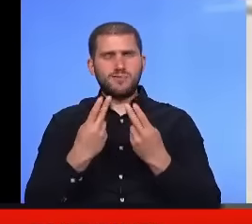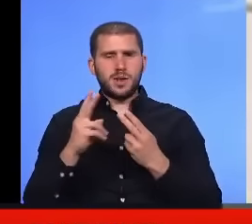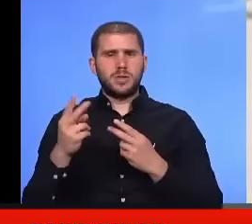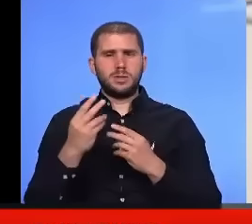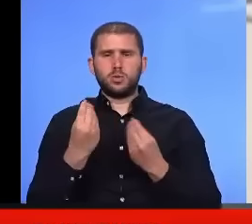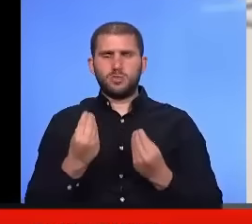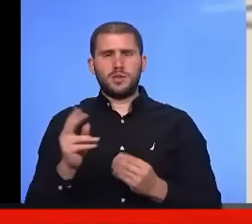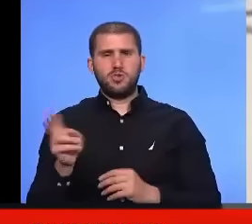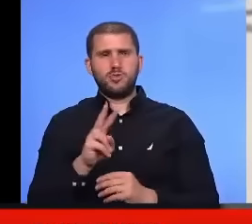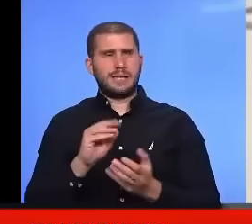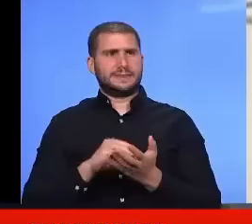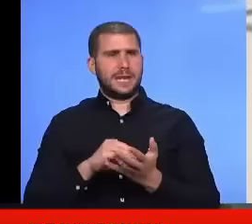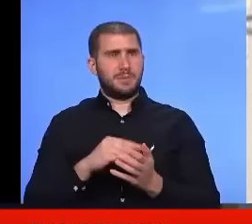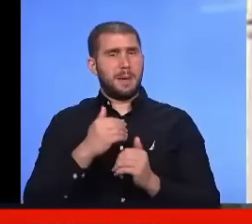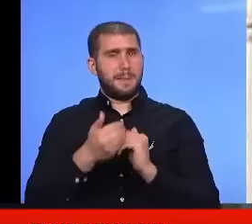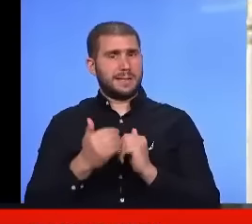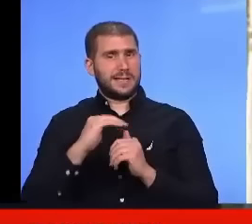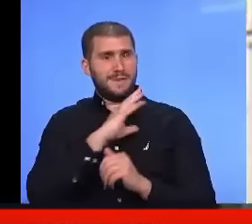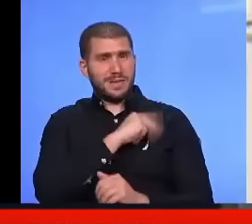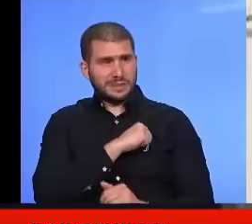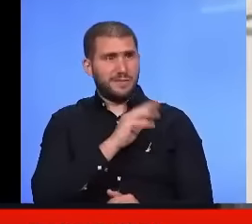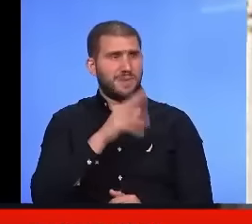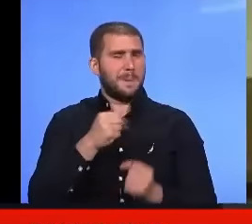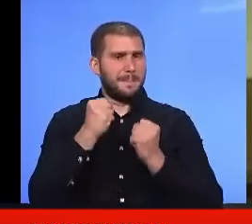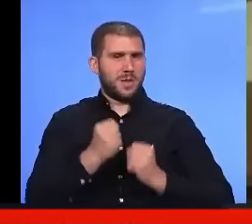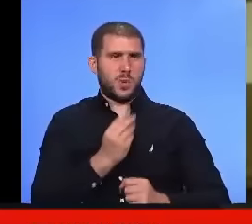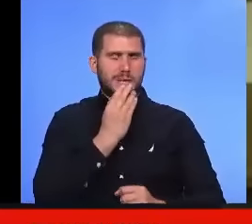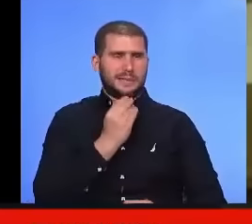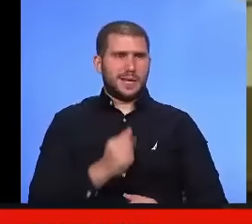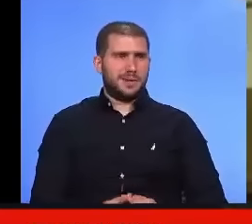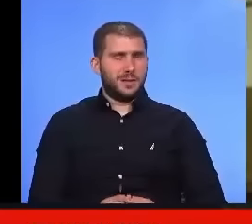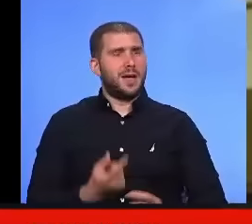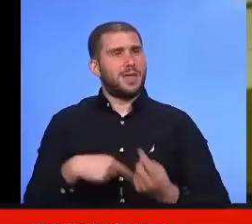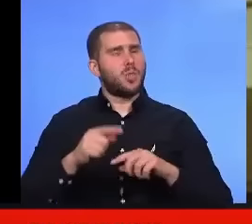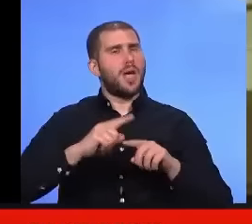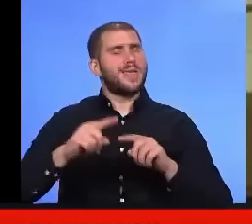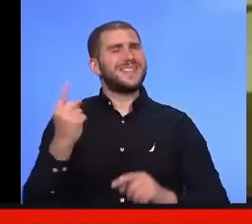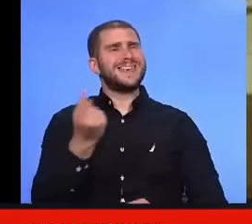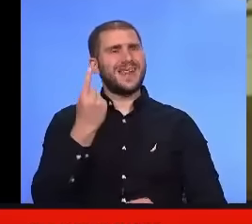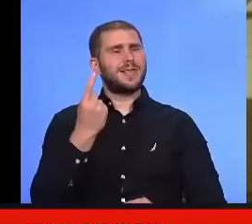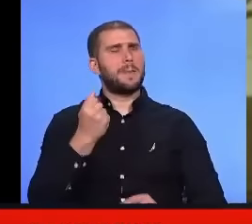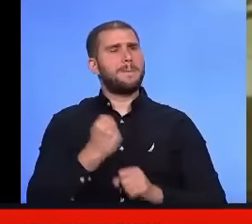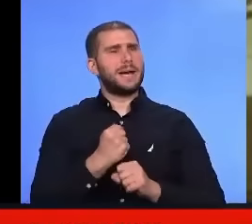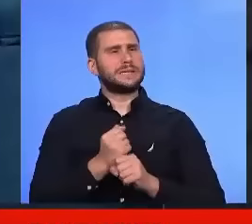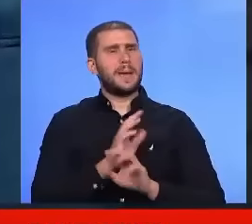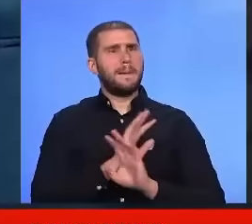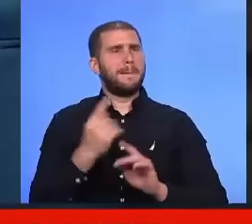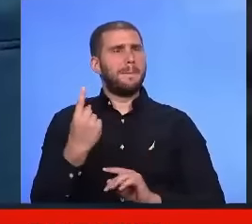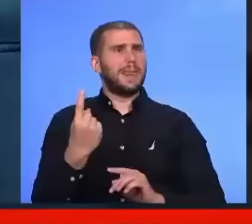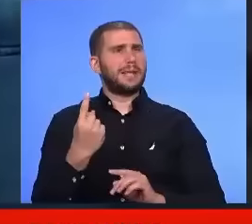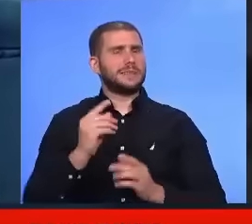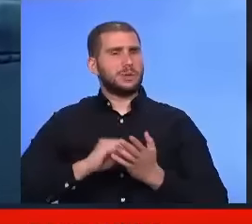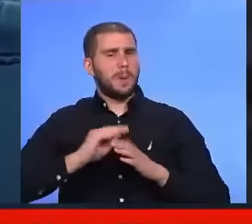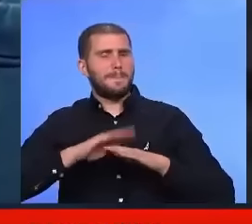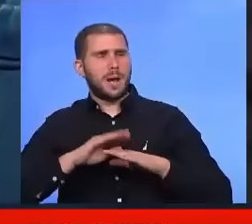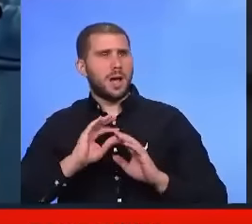לשני צרכים, פרנסה לפלסטינים, ביטחון לישראל. אנחנו הענף היחידי שמעסיק אותם שם בלי צורך